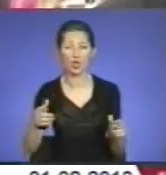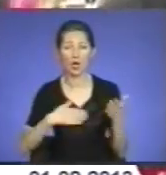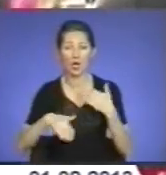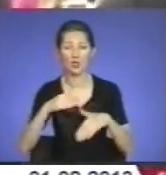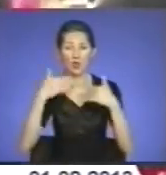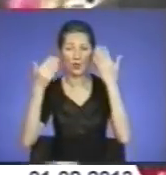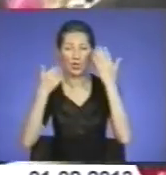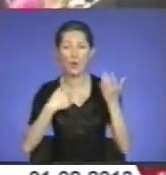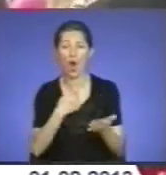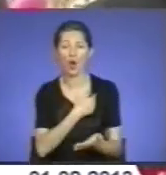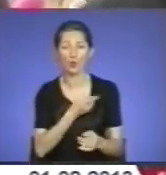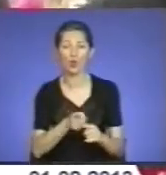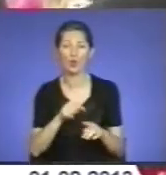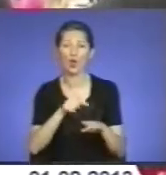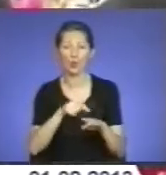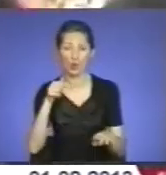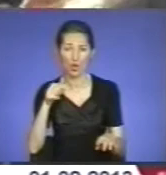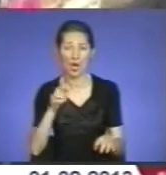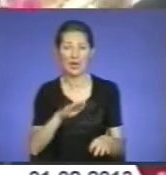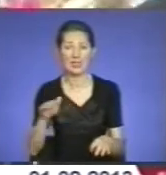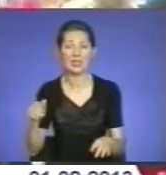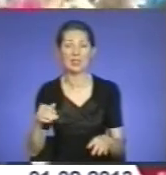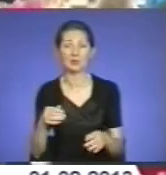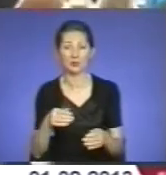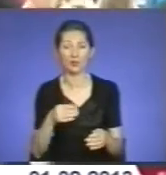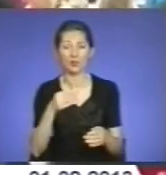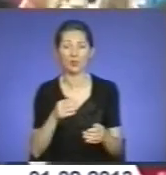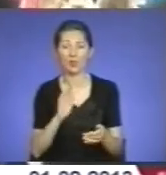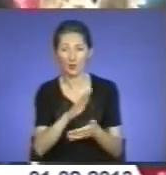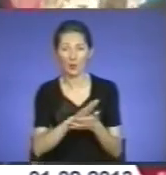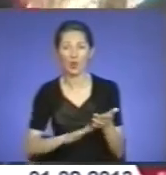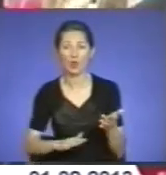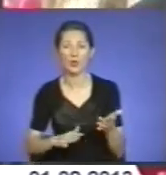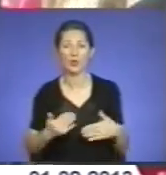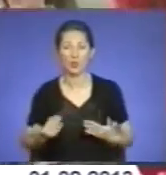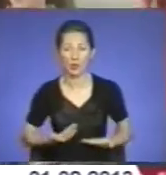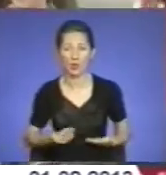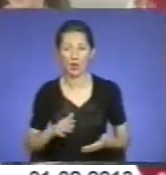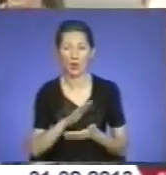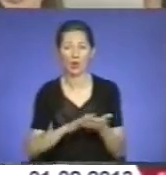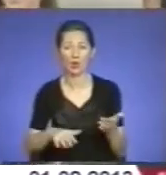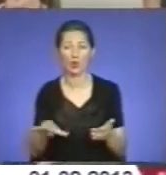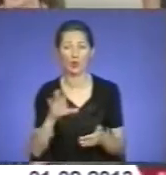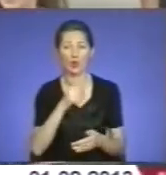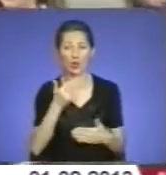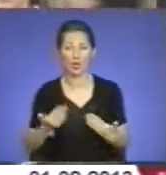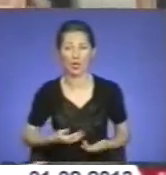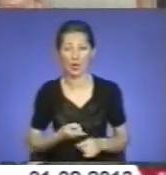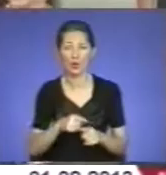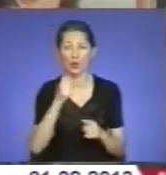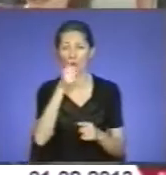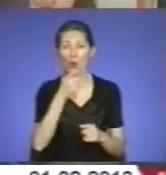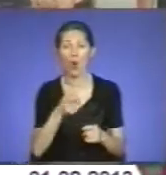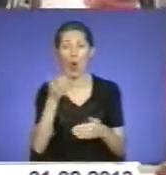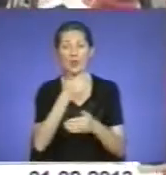хочемо, щоб ці почуття діти привили і продовжували їх переживати потім впродовж цілого життя. Цього літа це останній табір. Веселі